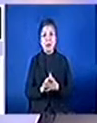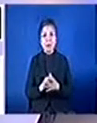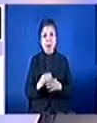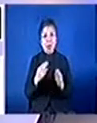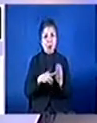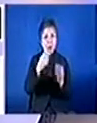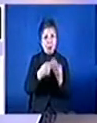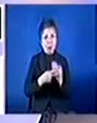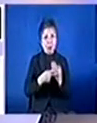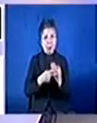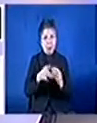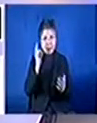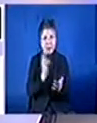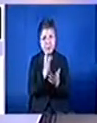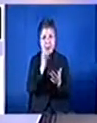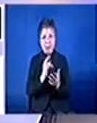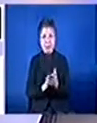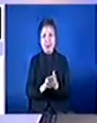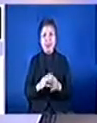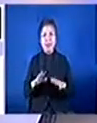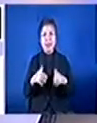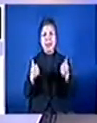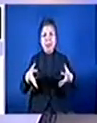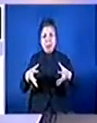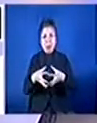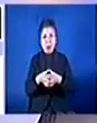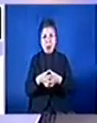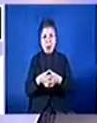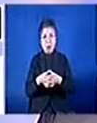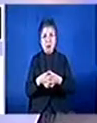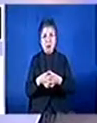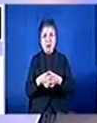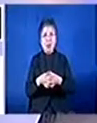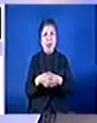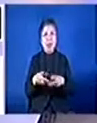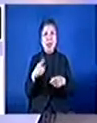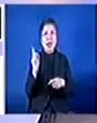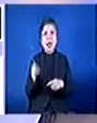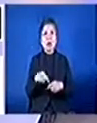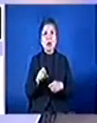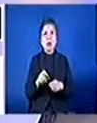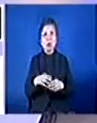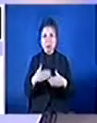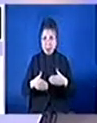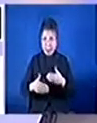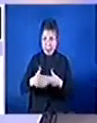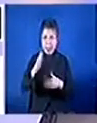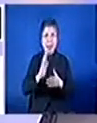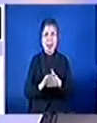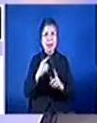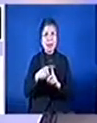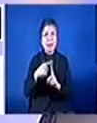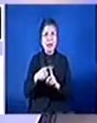dengan program yang tepat melalui basis data terpadu. Dan kebudayaan kebinekaan kita haruslah kita jaga. Kita